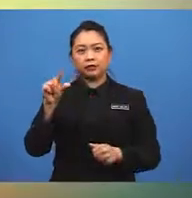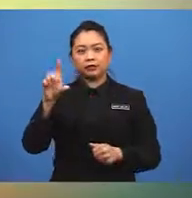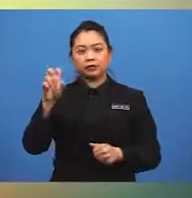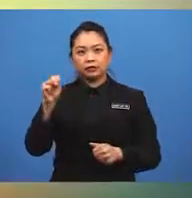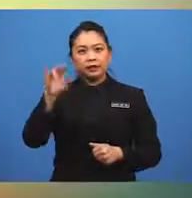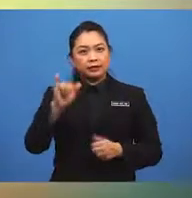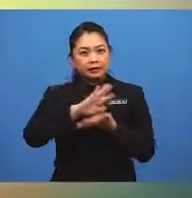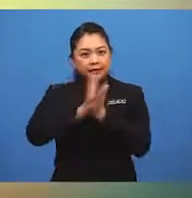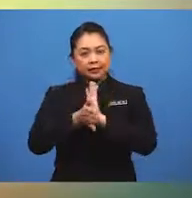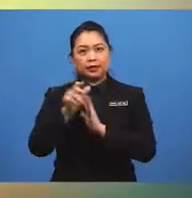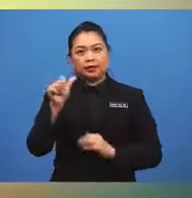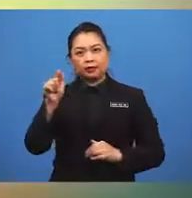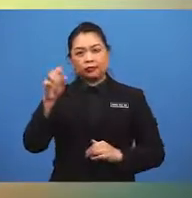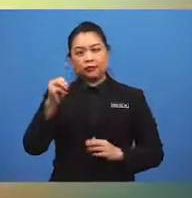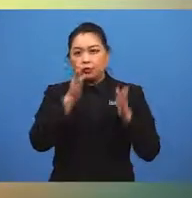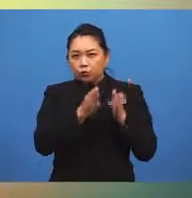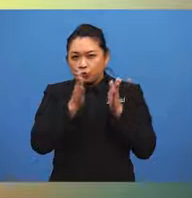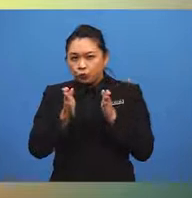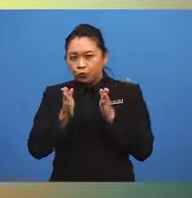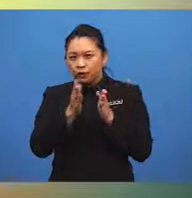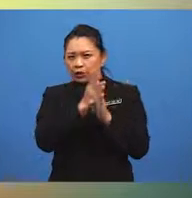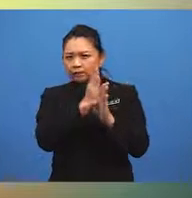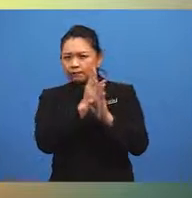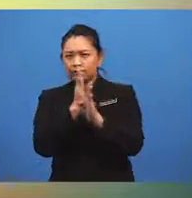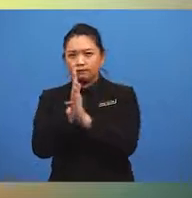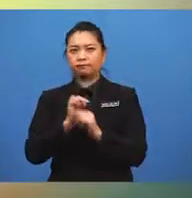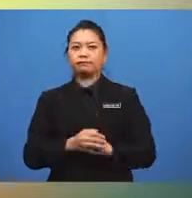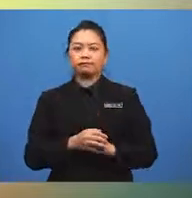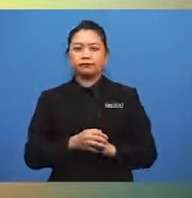menjadikan atom-atomnya tersusun dengan teratur.